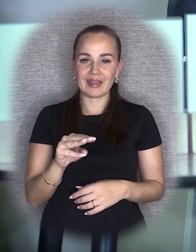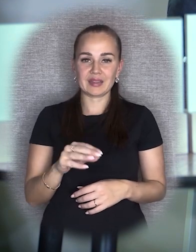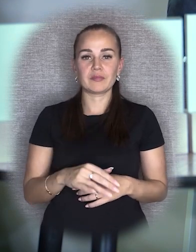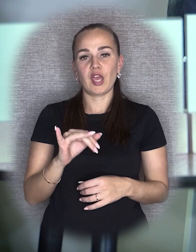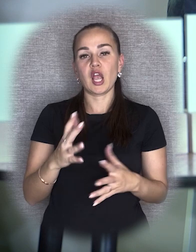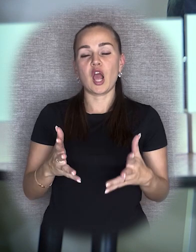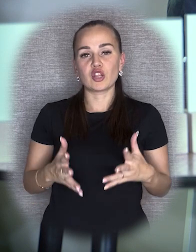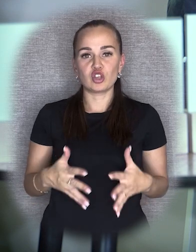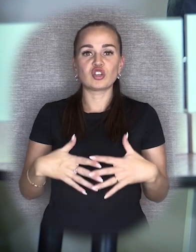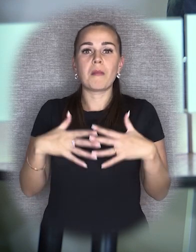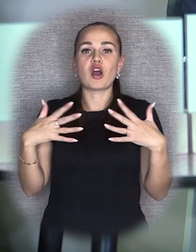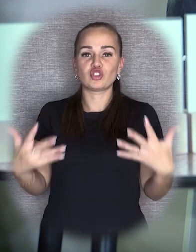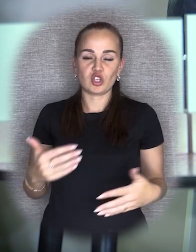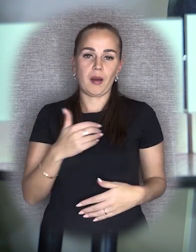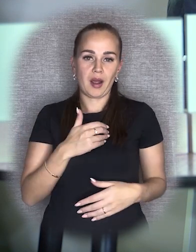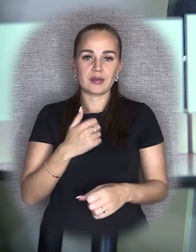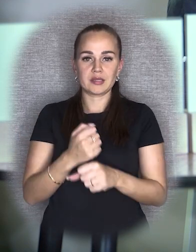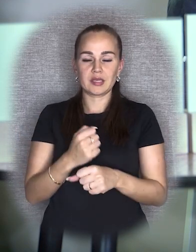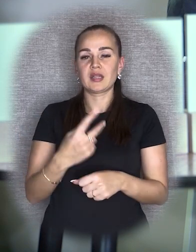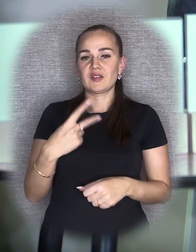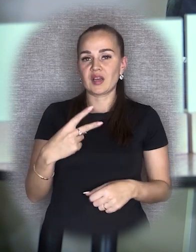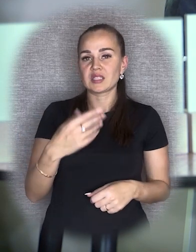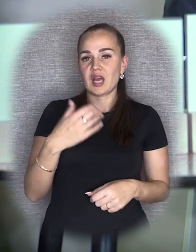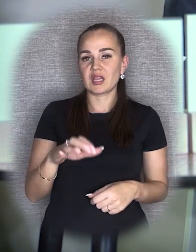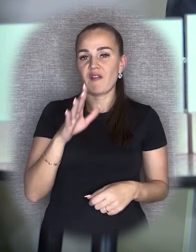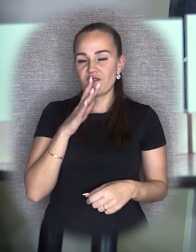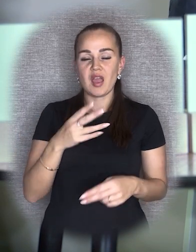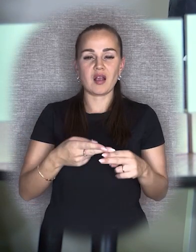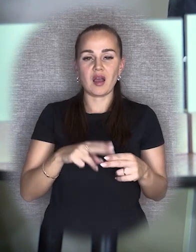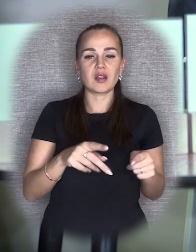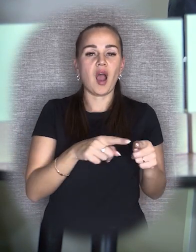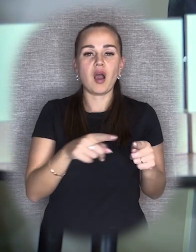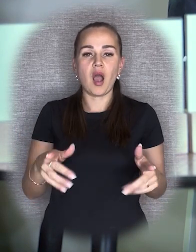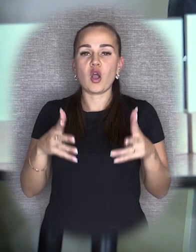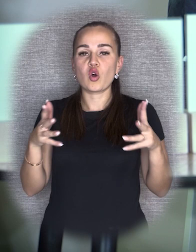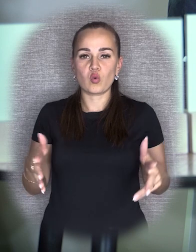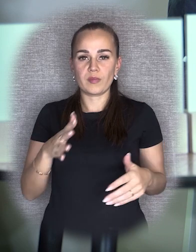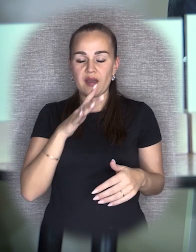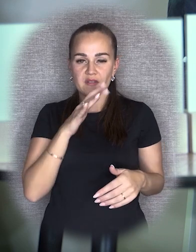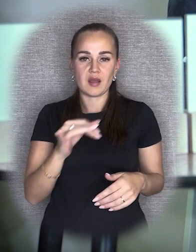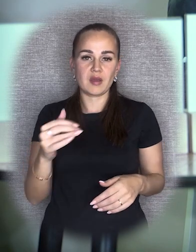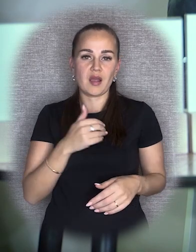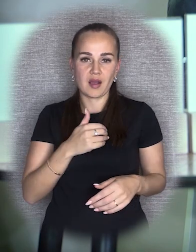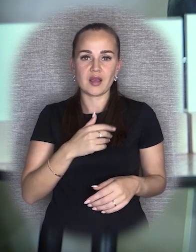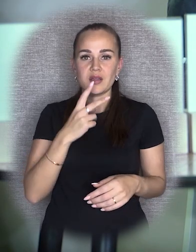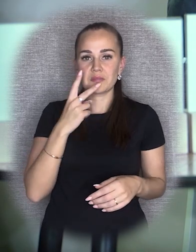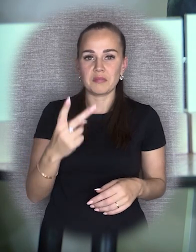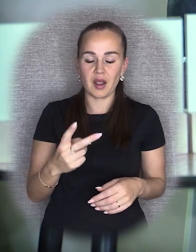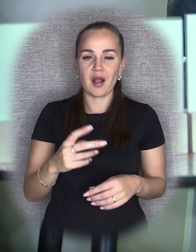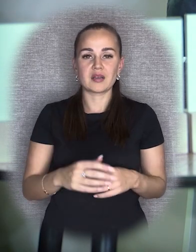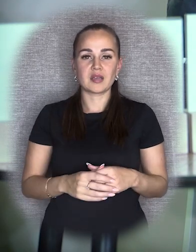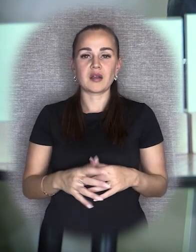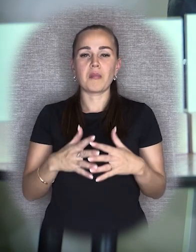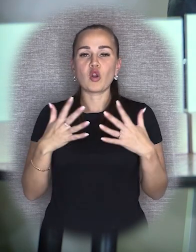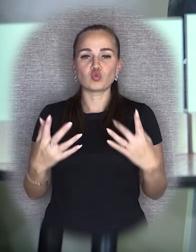масштаб 20 века — это огромное время, и поэтому хотелось как бы это время показать через большое